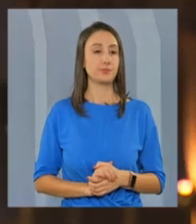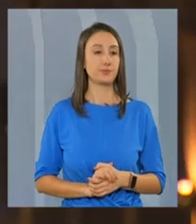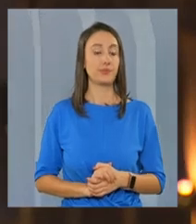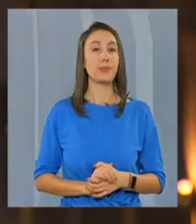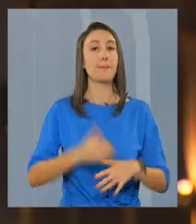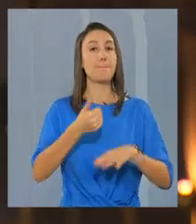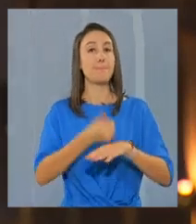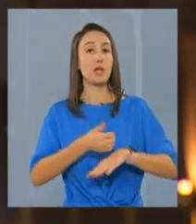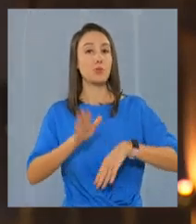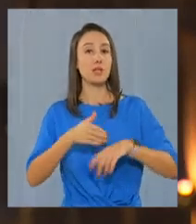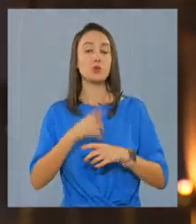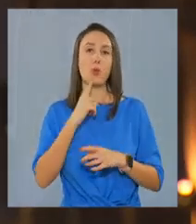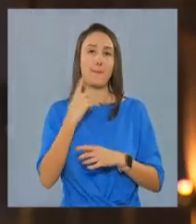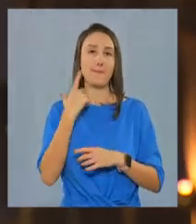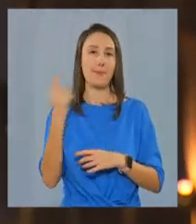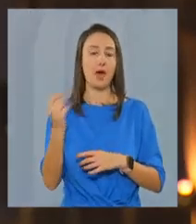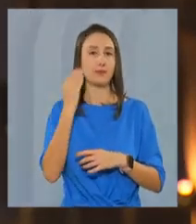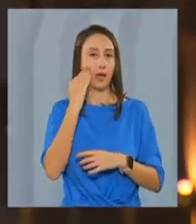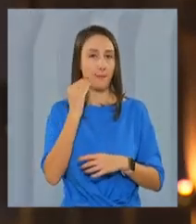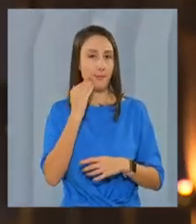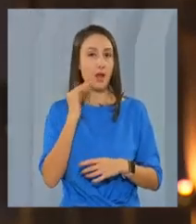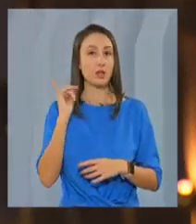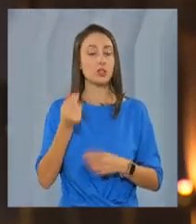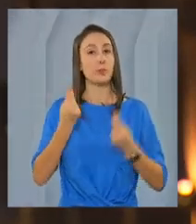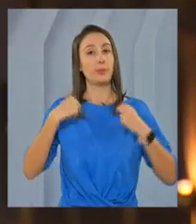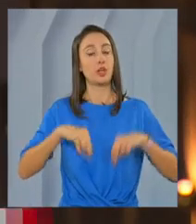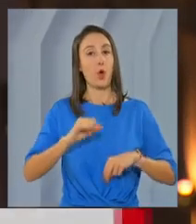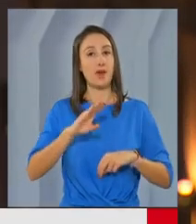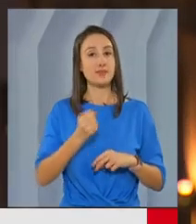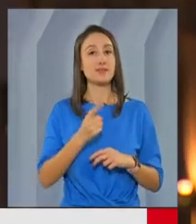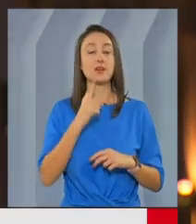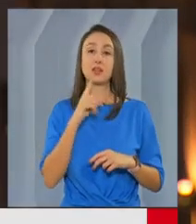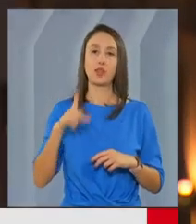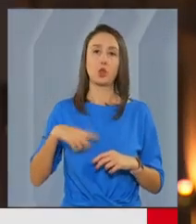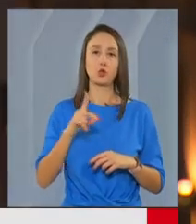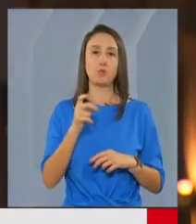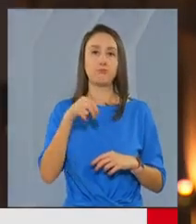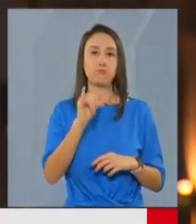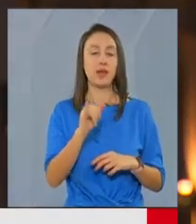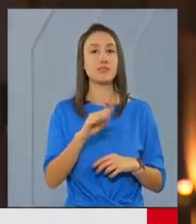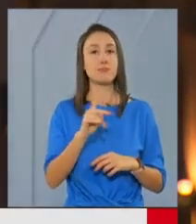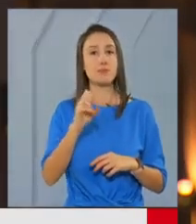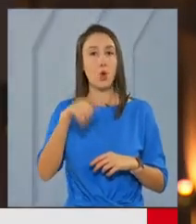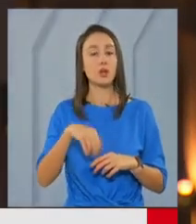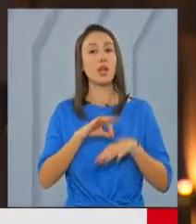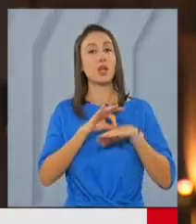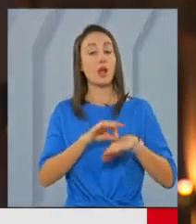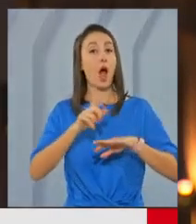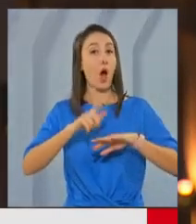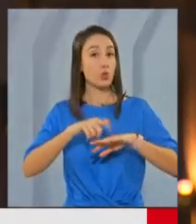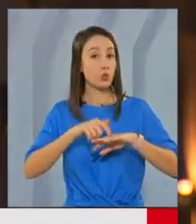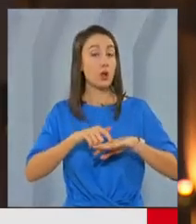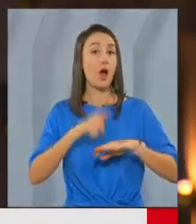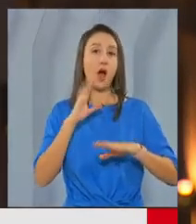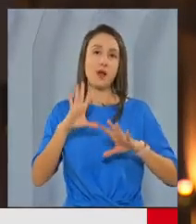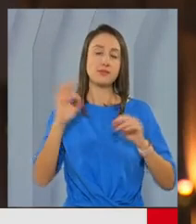în timp ce premierul Marcel ciolacu a plecat în Statele Unite iar președintele Klaus Iohannis se află în Dubai George Simion liderul aul aur